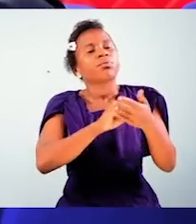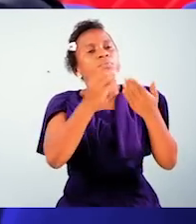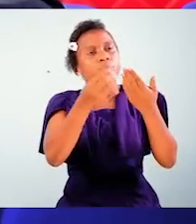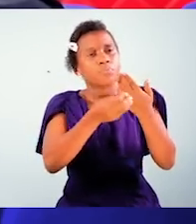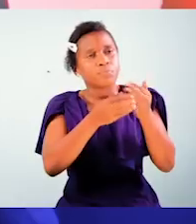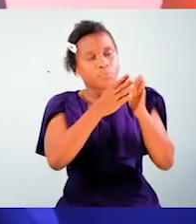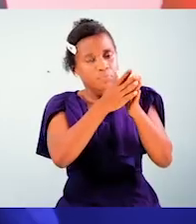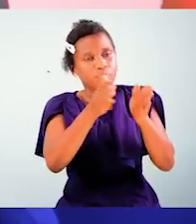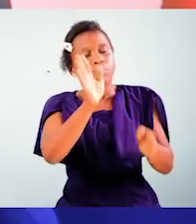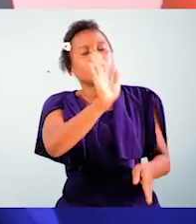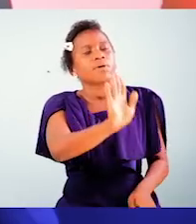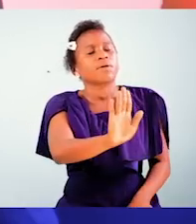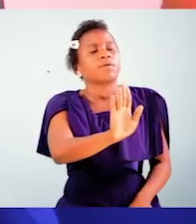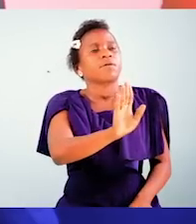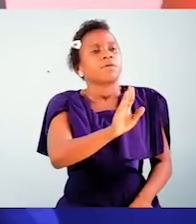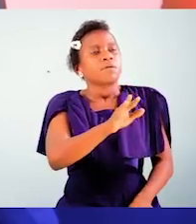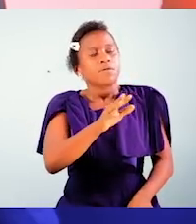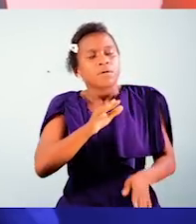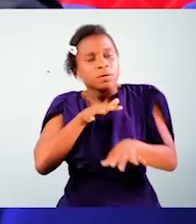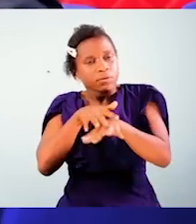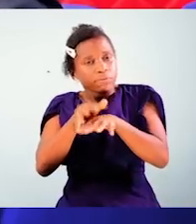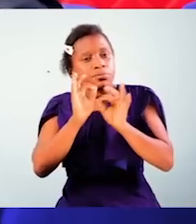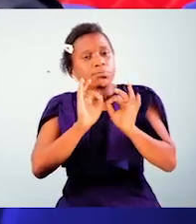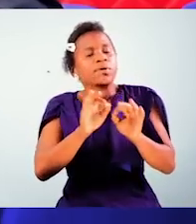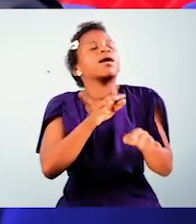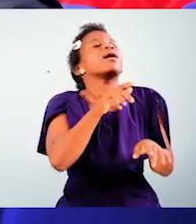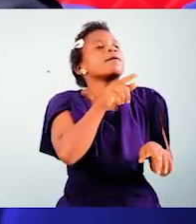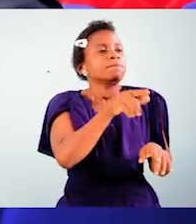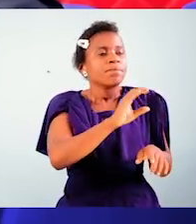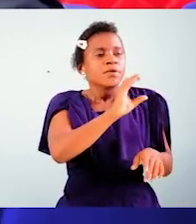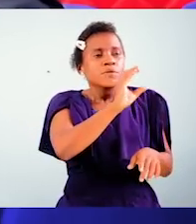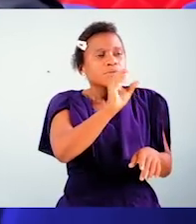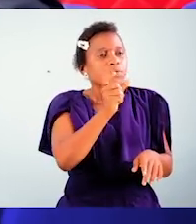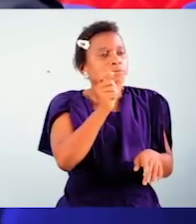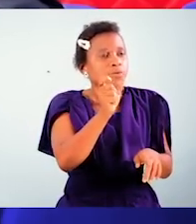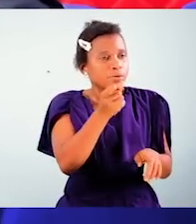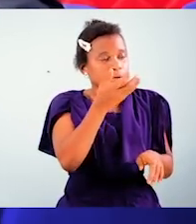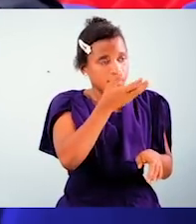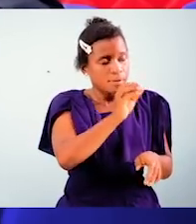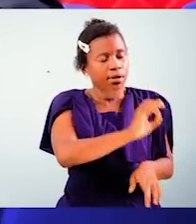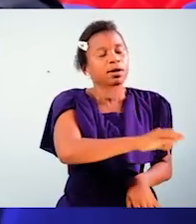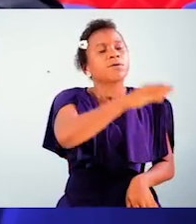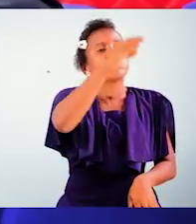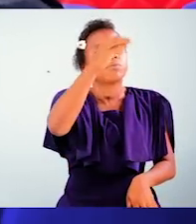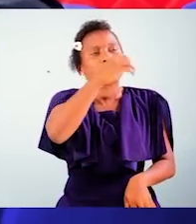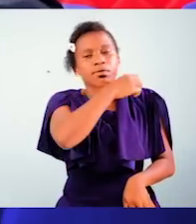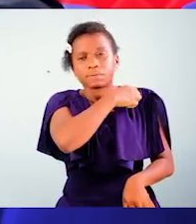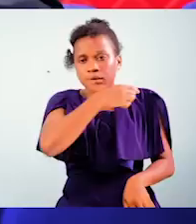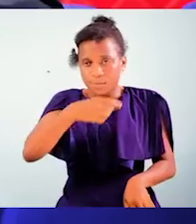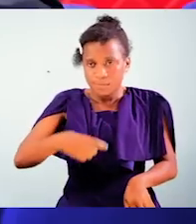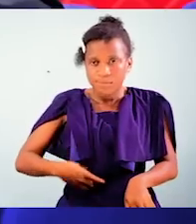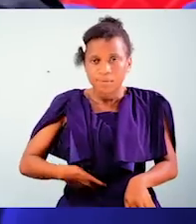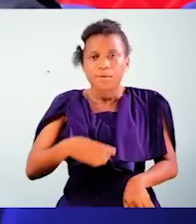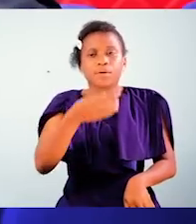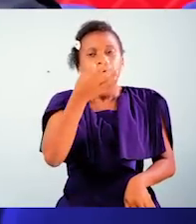ameunguliwa kwenye ofisi hiyo. Tufafanulie hapo. CAG anateuliwa na rais. Anateuliwa na rais,